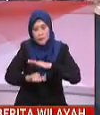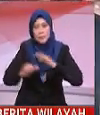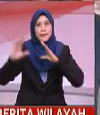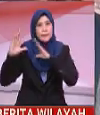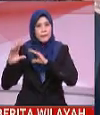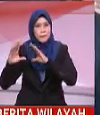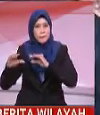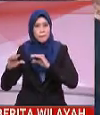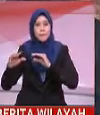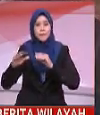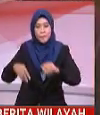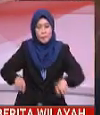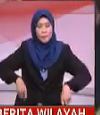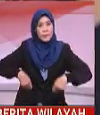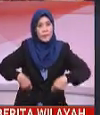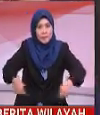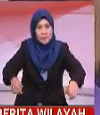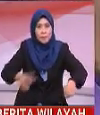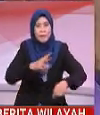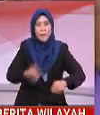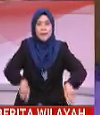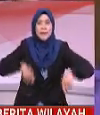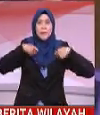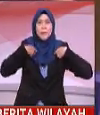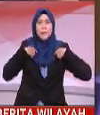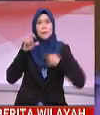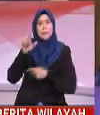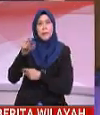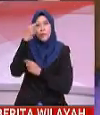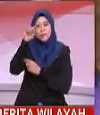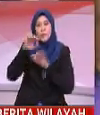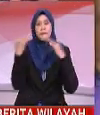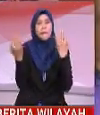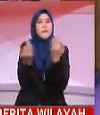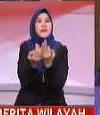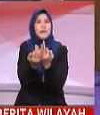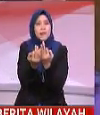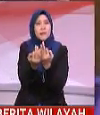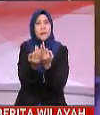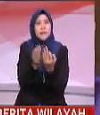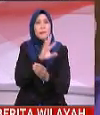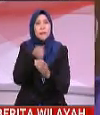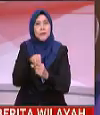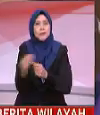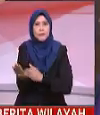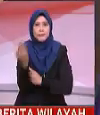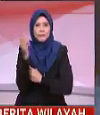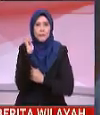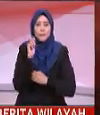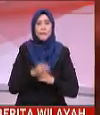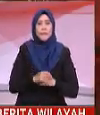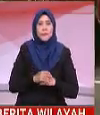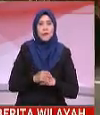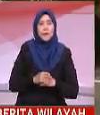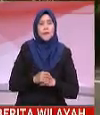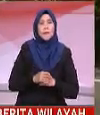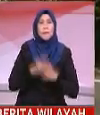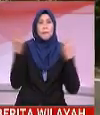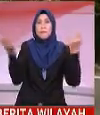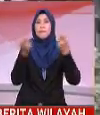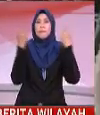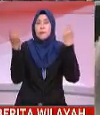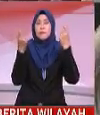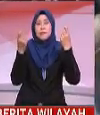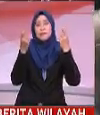tilam, tikar dan selimut tebal kepada ketua keluarga yang terlibat pagi tadi. Majlis Bandaraya Kuantan dan Alam